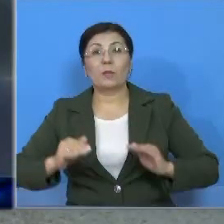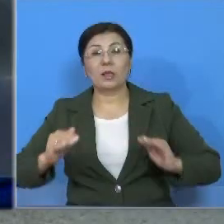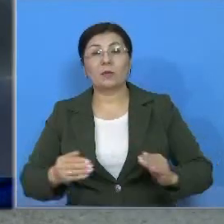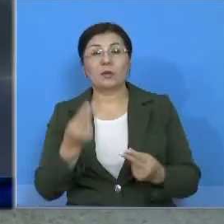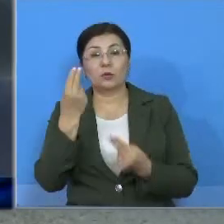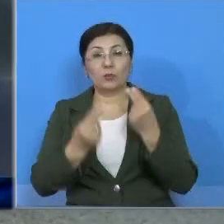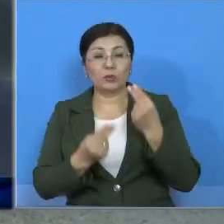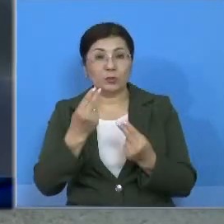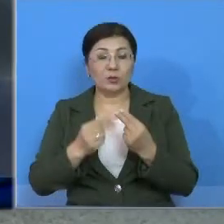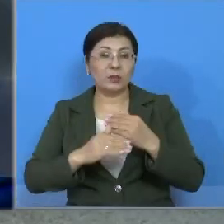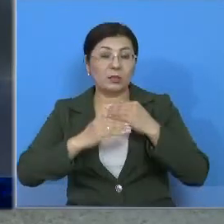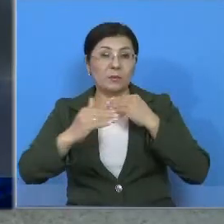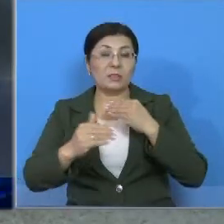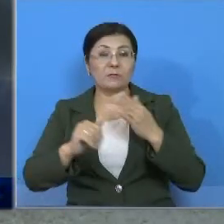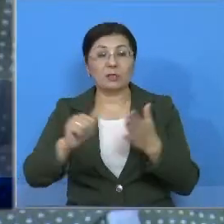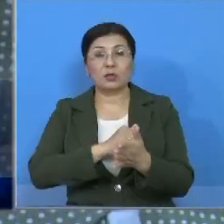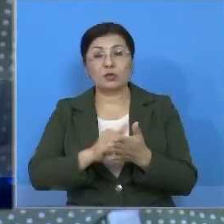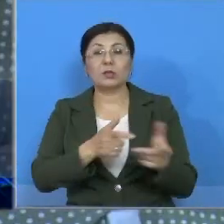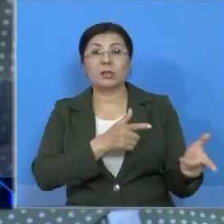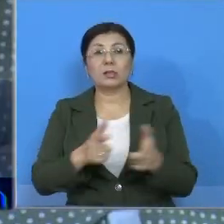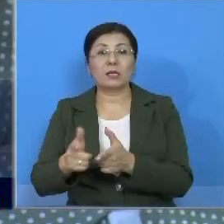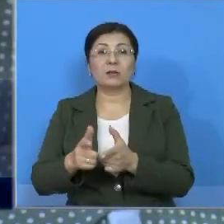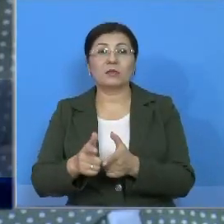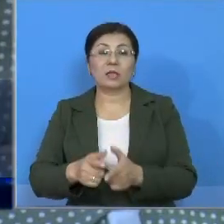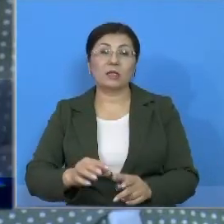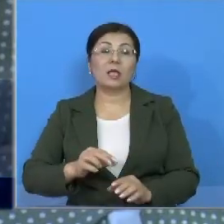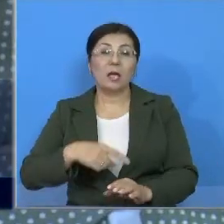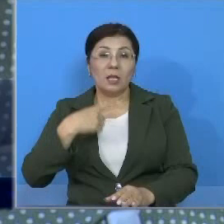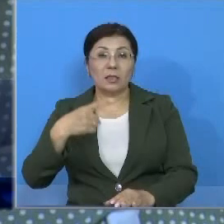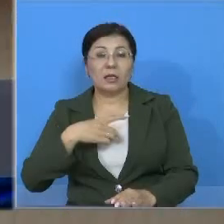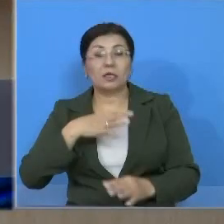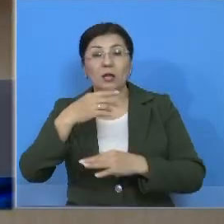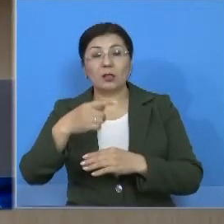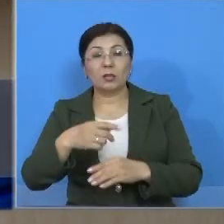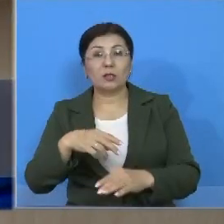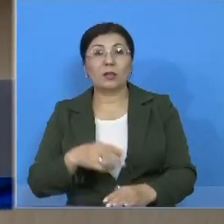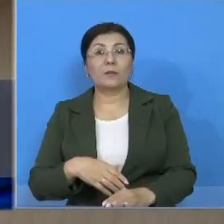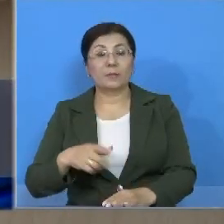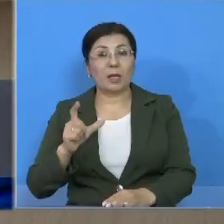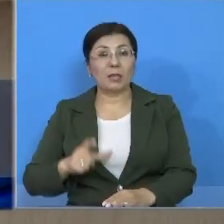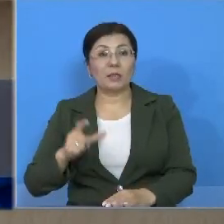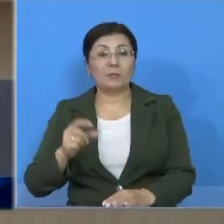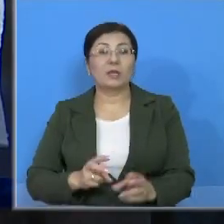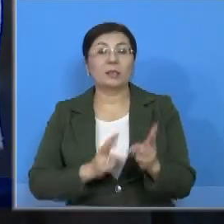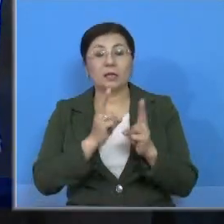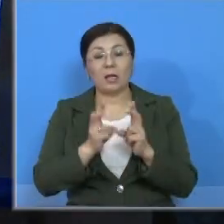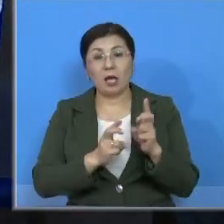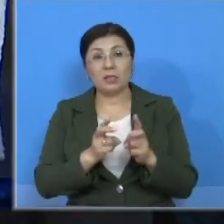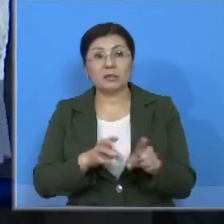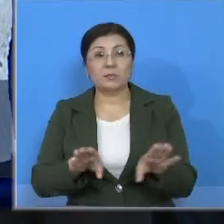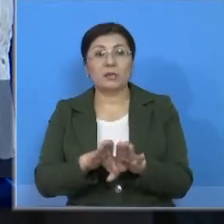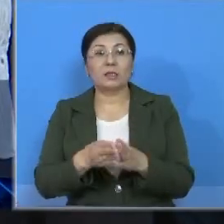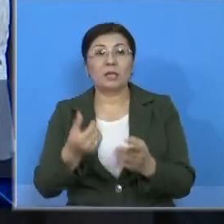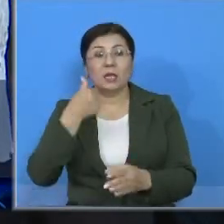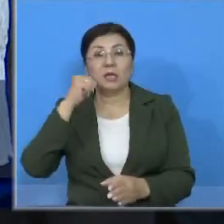ойын алаңдарын орнату үшін сметалық құжаттама дайындалып жатқанын айтты. Ал болашақ тұрғын үй алабындағылардың арызы мынандай. Кешегі